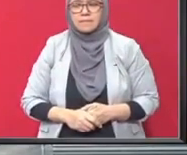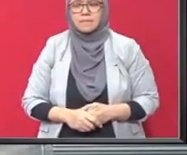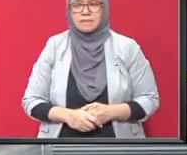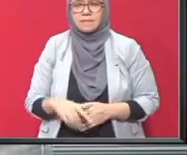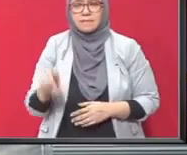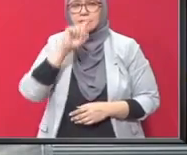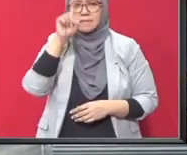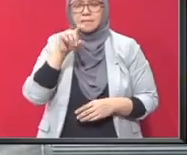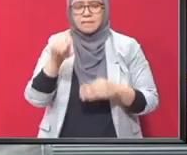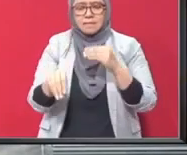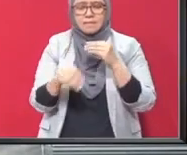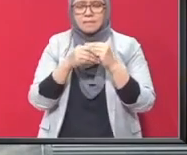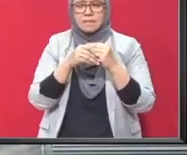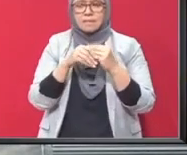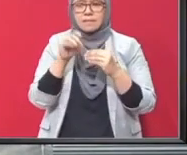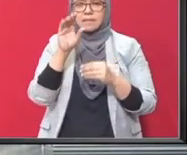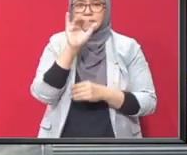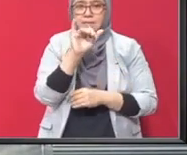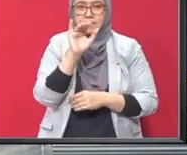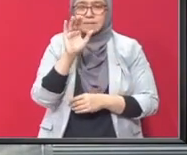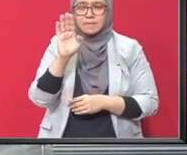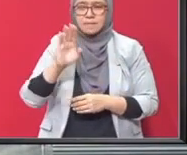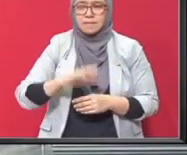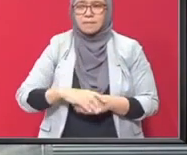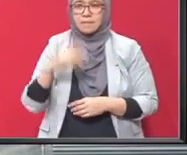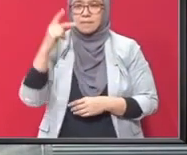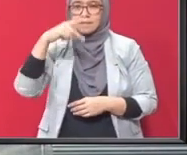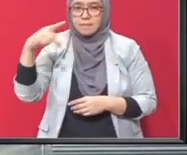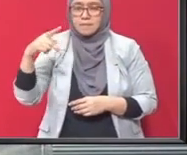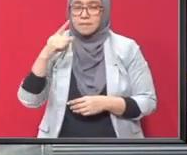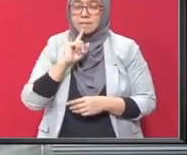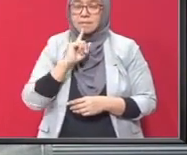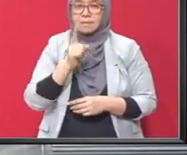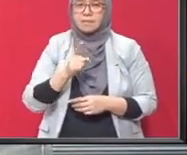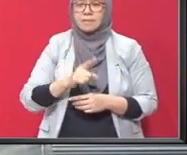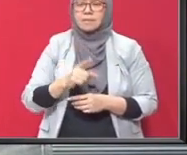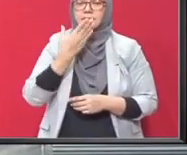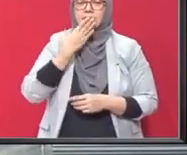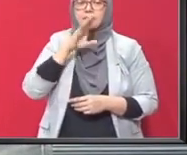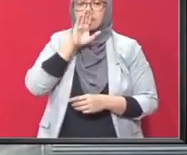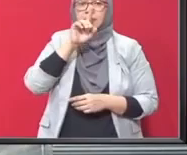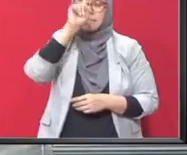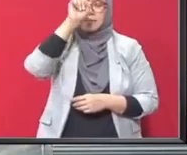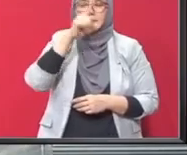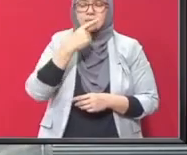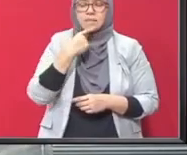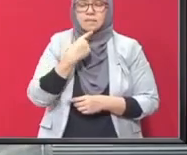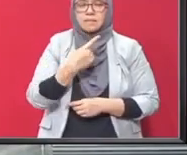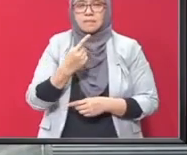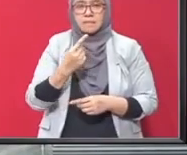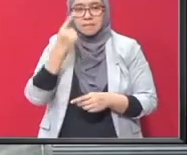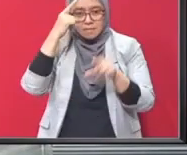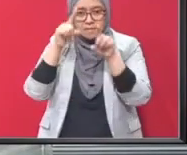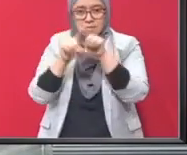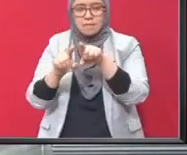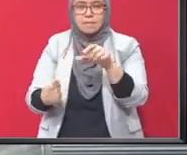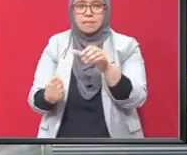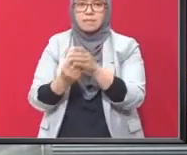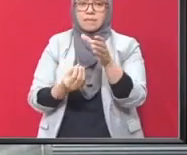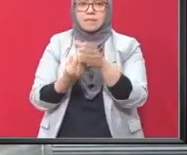di jalan tambahan di pada yang berombak matang pop Alhamdulillah siap setuju dengan dibangkitkan utamanya berkenaan dengan